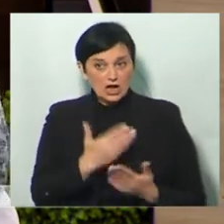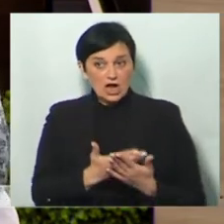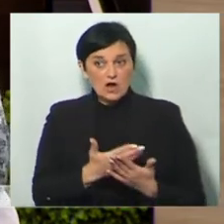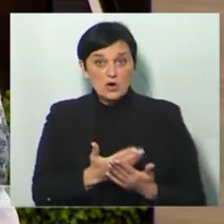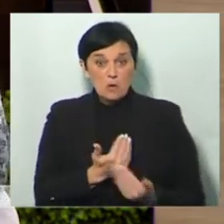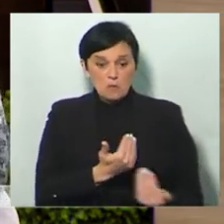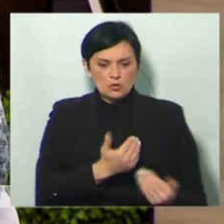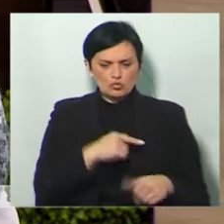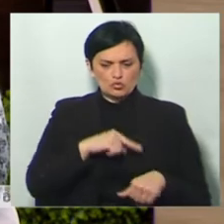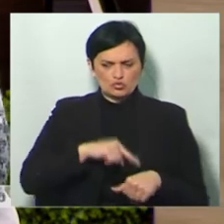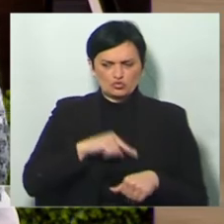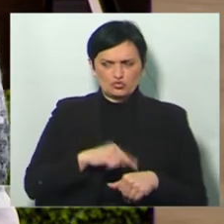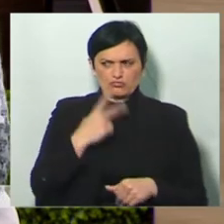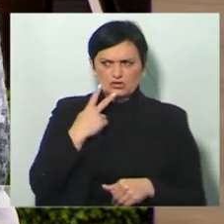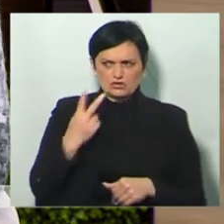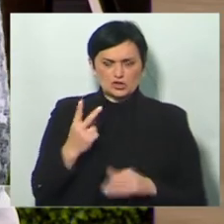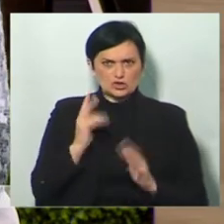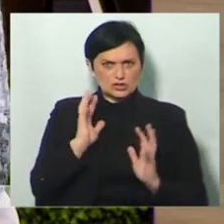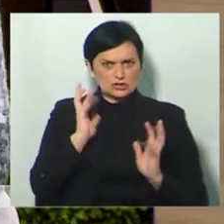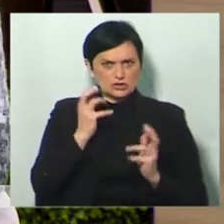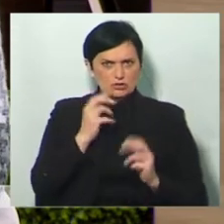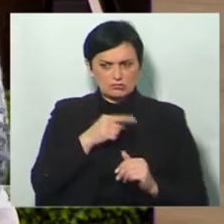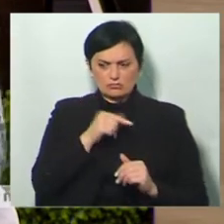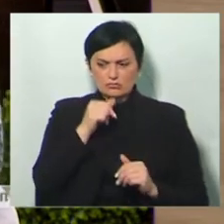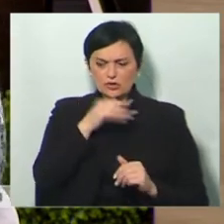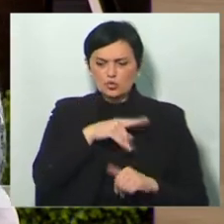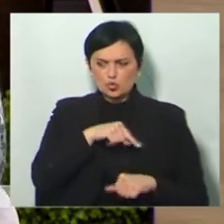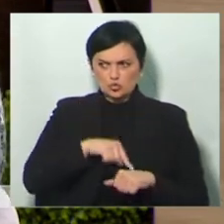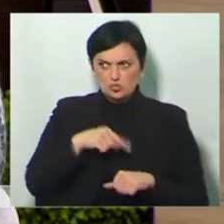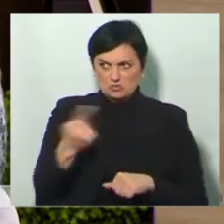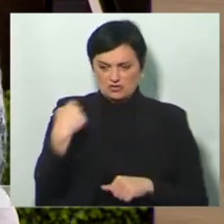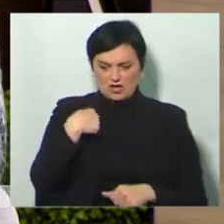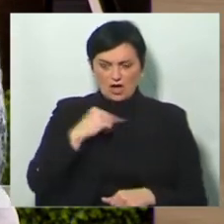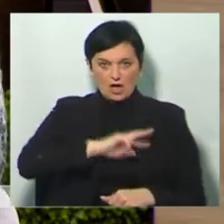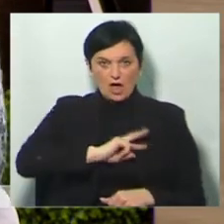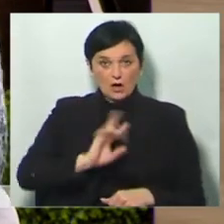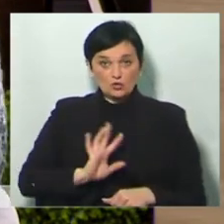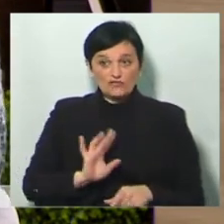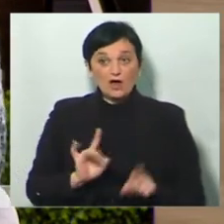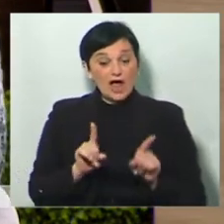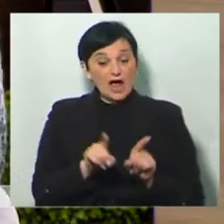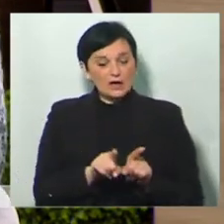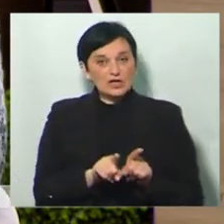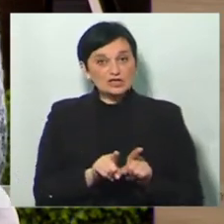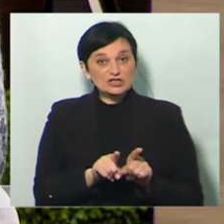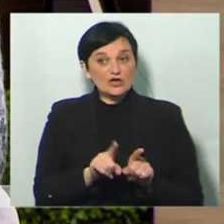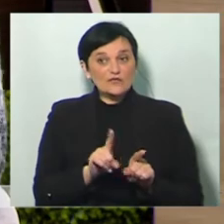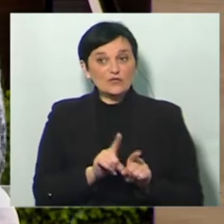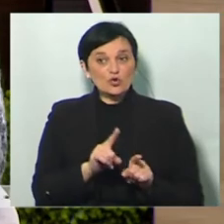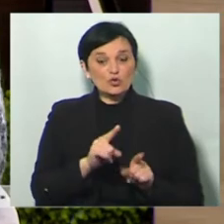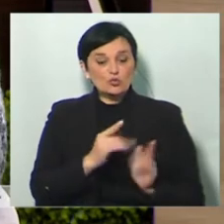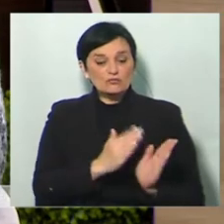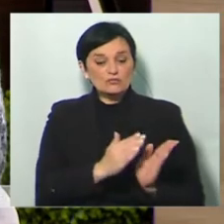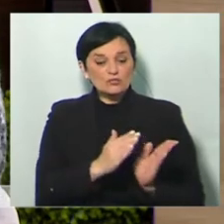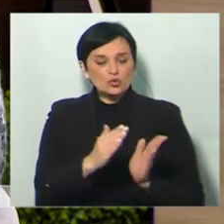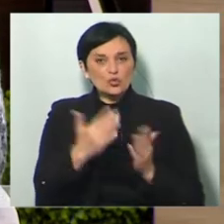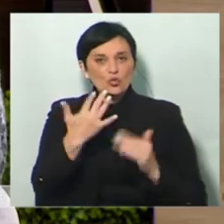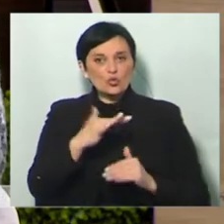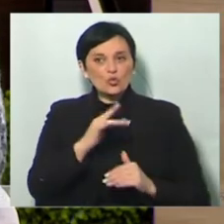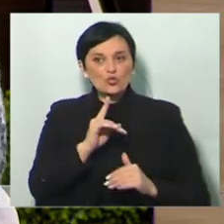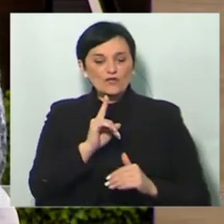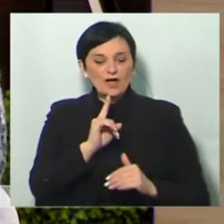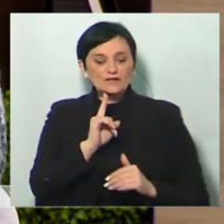Anu es mistvis zalyan seriozuli. Aghi koms ro aru quart. Aru quart. ESV არის უკვე მოზარდობის ასაკში, რომელიც უკვე